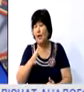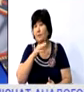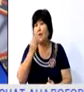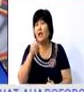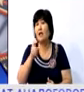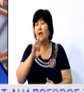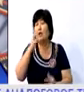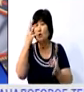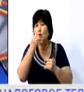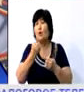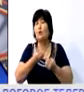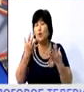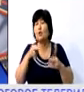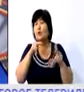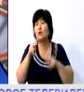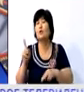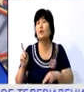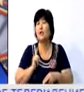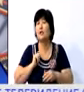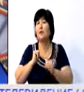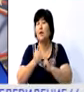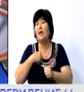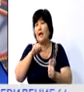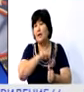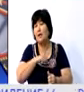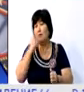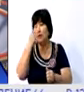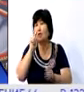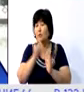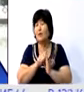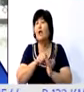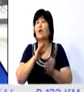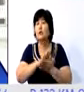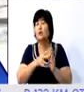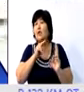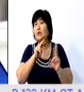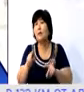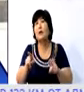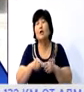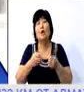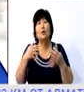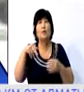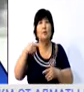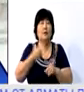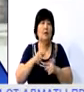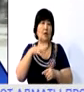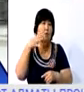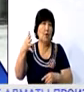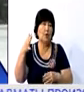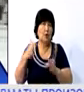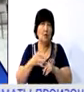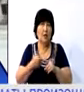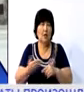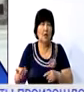Шалкии днем и ночью дежурит наряд по очереди. Сам лично проверяю, ситуация под контролем. Даже днем не каждый пройдет мимо этой многоэтажки, в